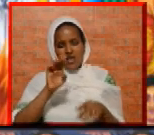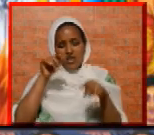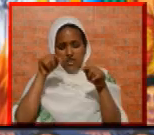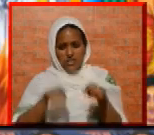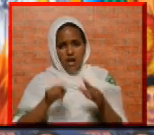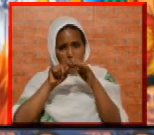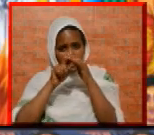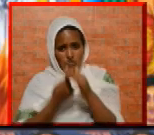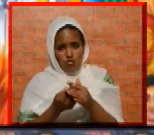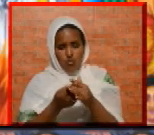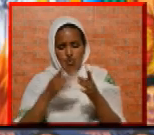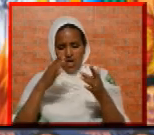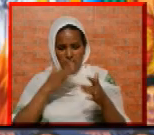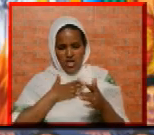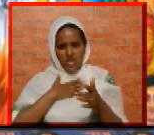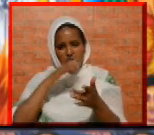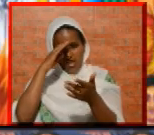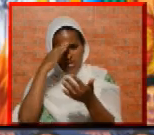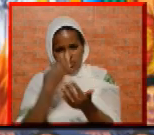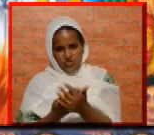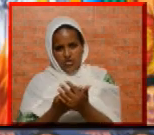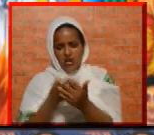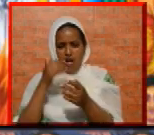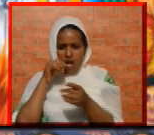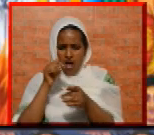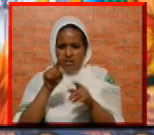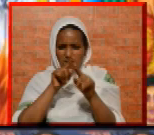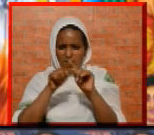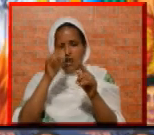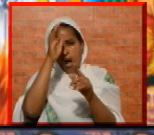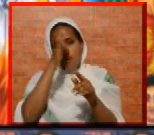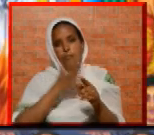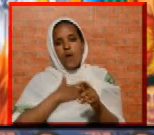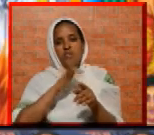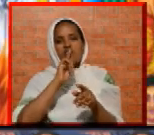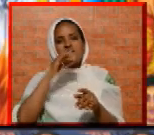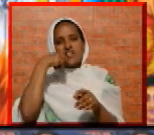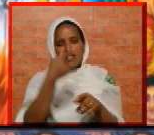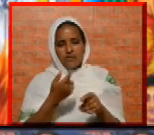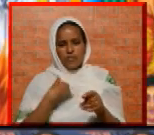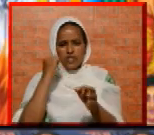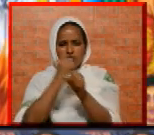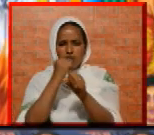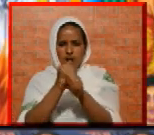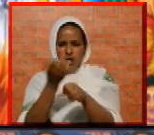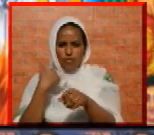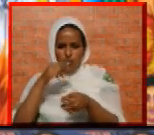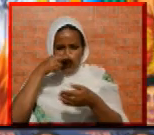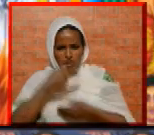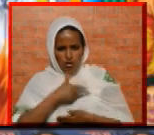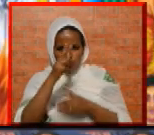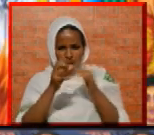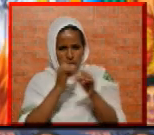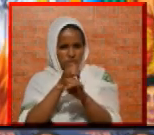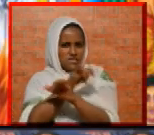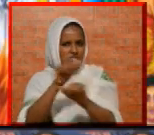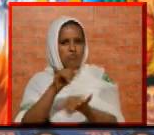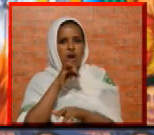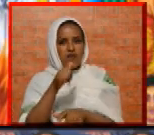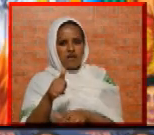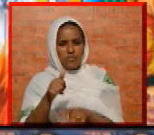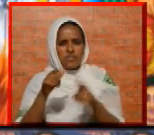አቡየ ከዛሬ ጀምሮ እኔ ልጅህ ነኝ አንተ ግን አባቴ ነህ ትለው ነበር ምክንያቱም ይሰራ የነበረው የልጅነት ስራ